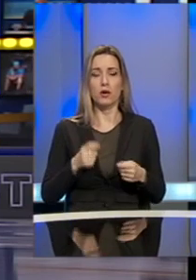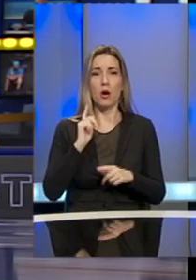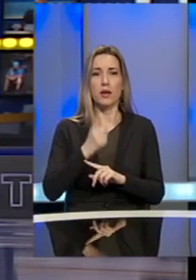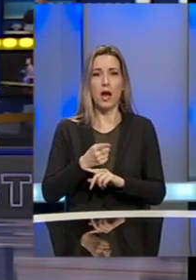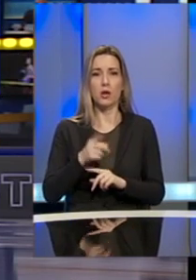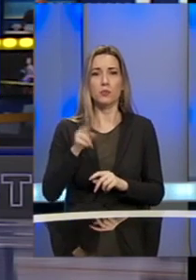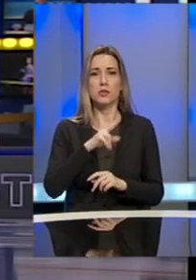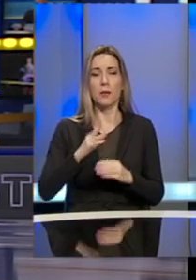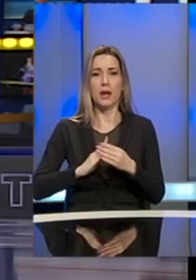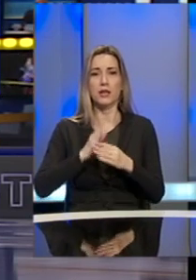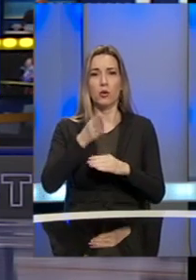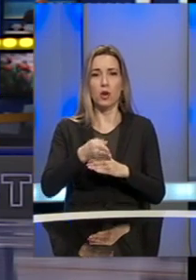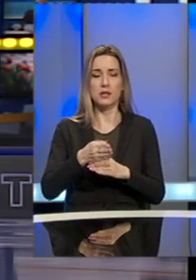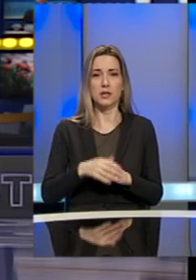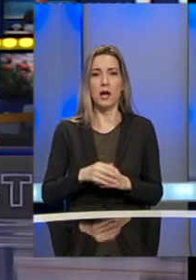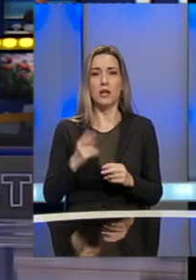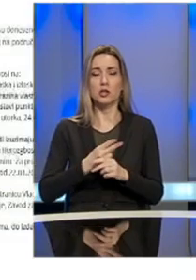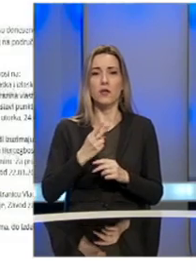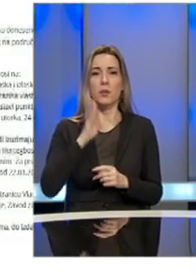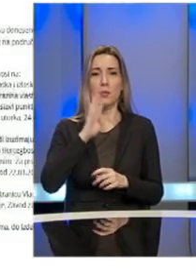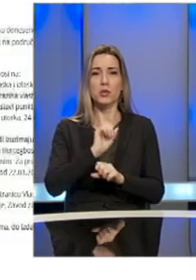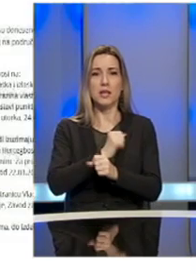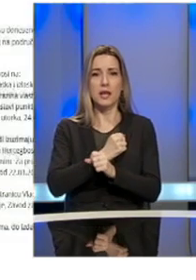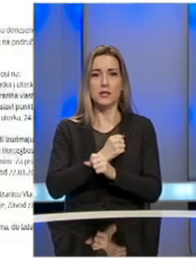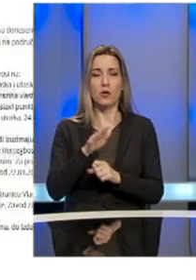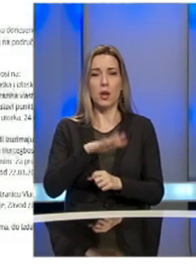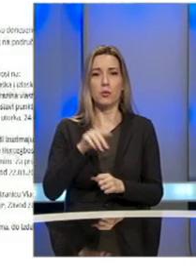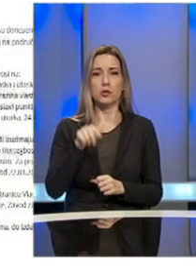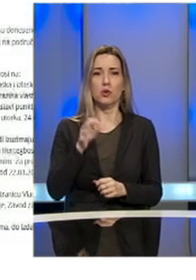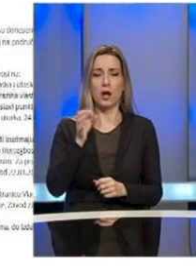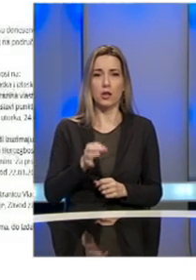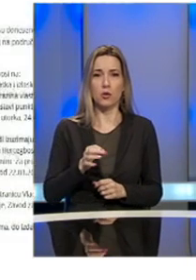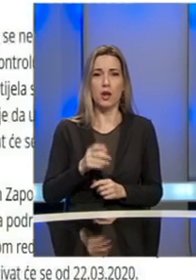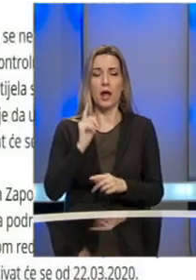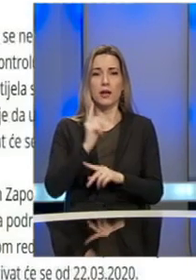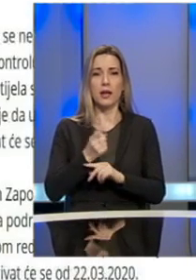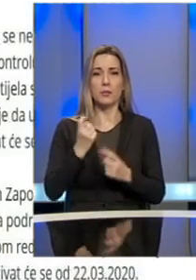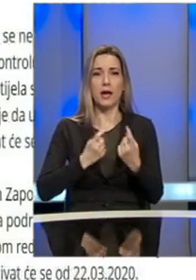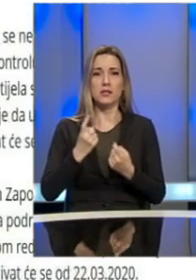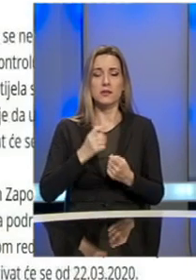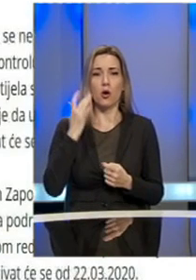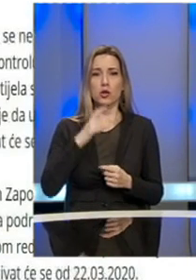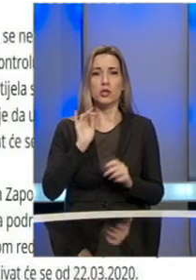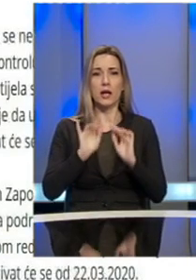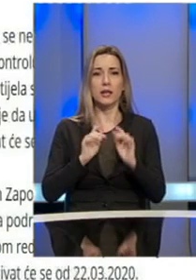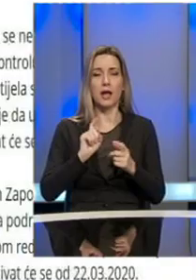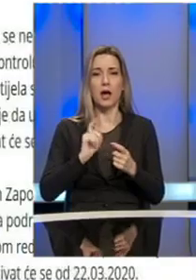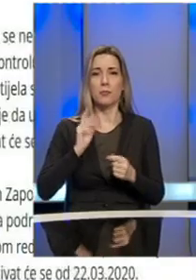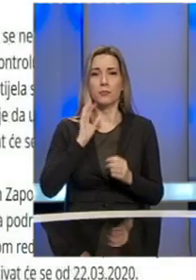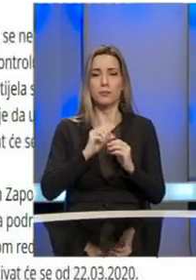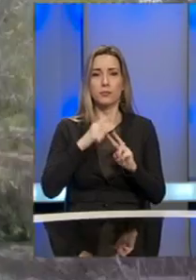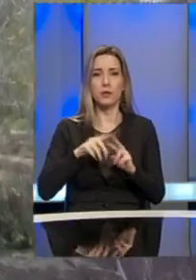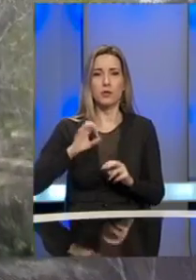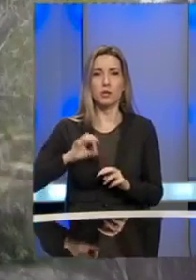naredbu o zabrani ulaska državljanima Bosne i Hercegovine na područje tog kantona, a naredba je izazvala oštre kritike BH funkcionera,